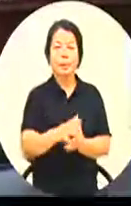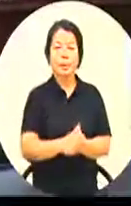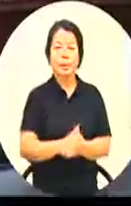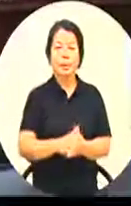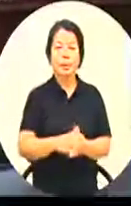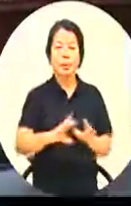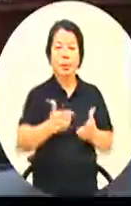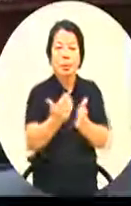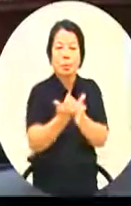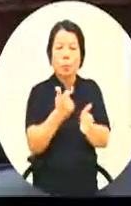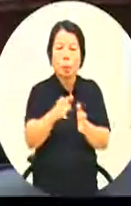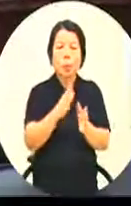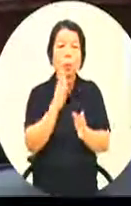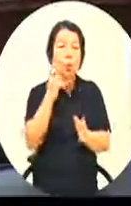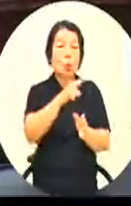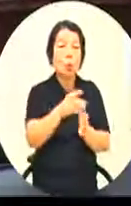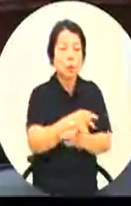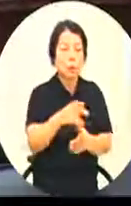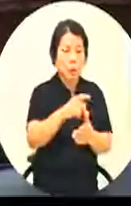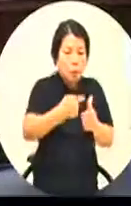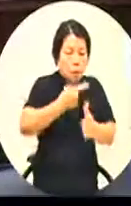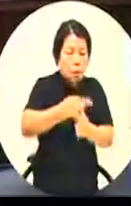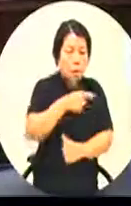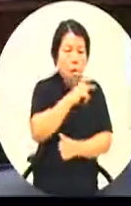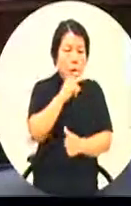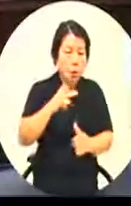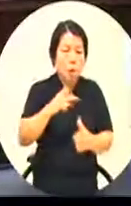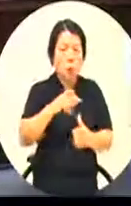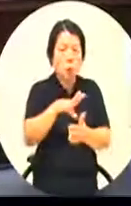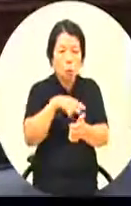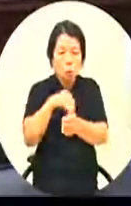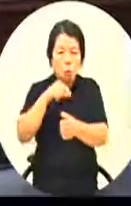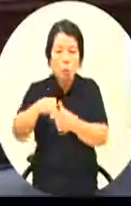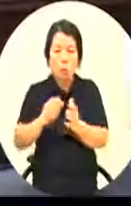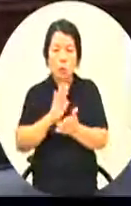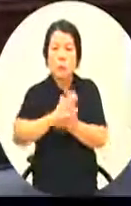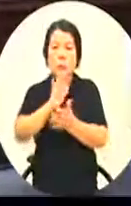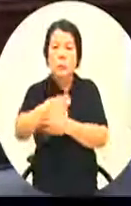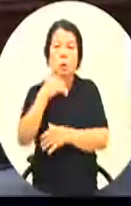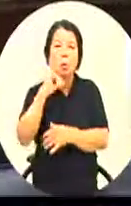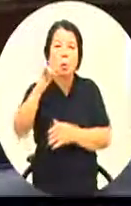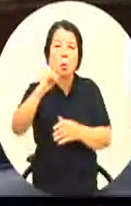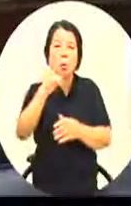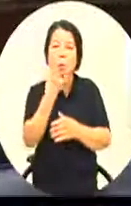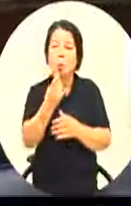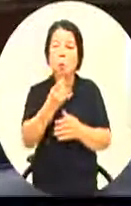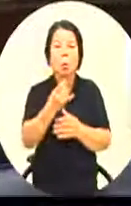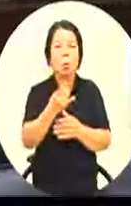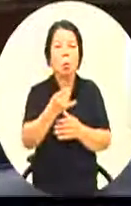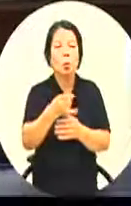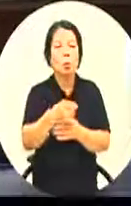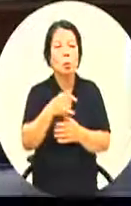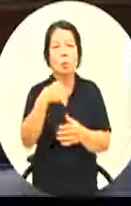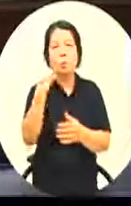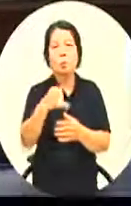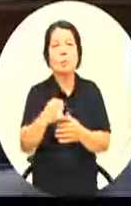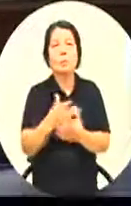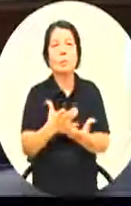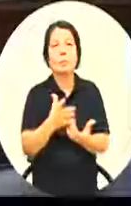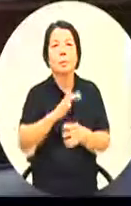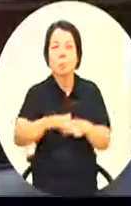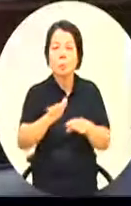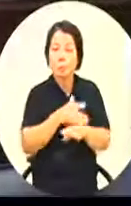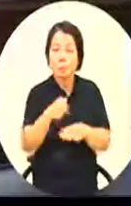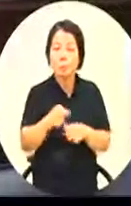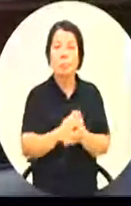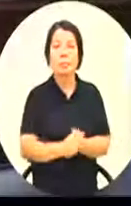母语都还没有学好，你就学英文，是不是会混淆小孩子学习两种语言的那个状况？但我就举我们督发局长李一德局长的